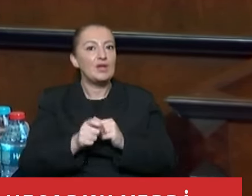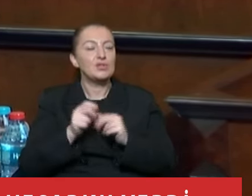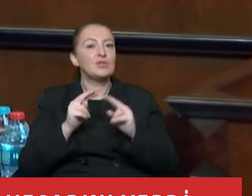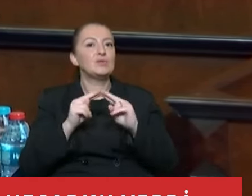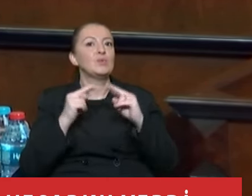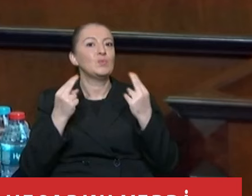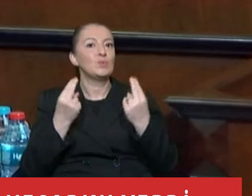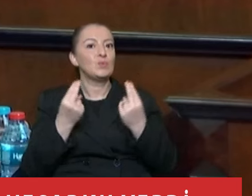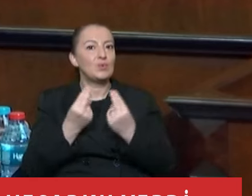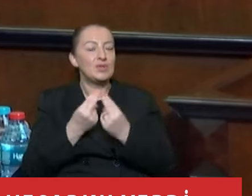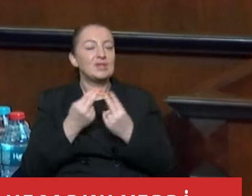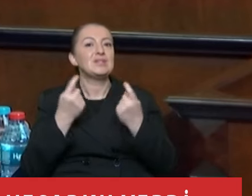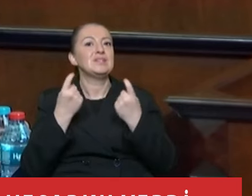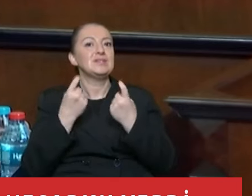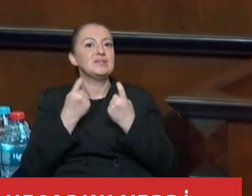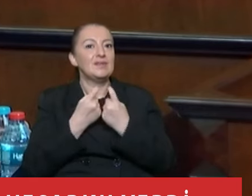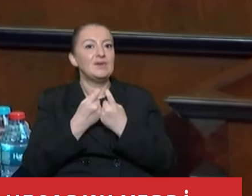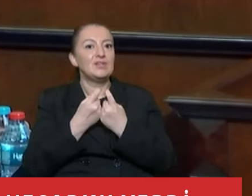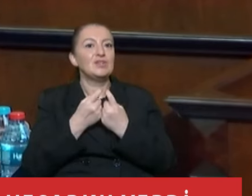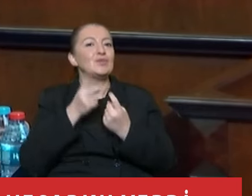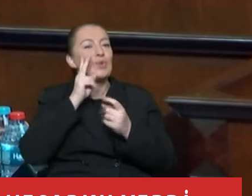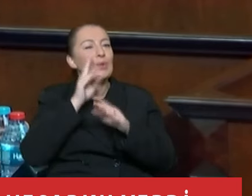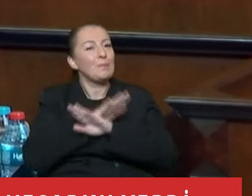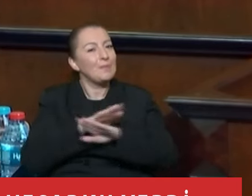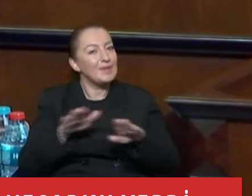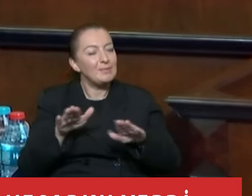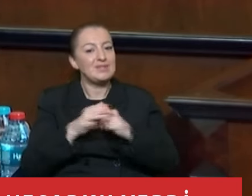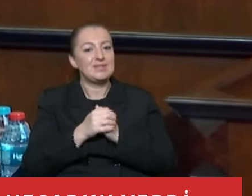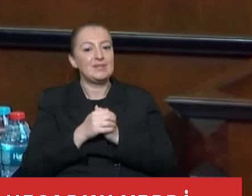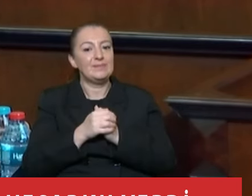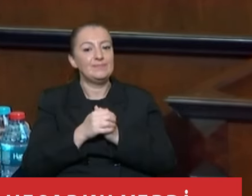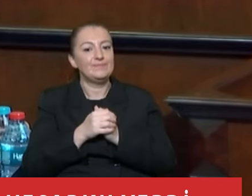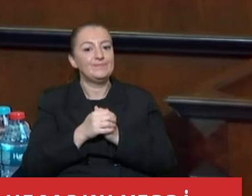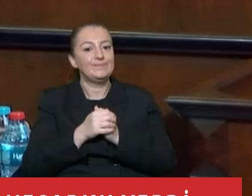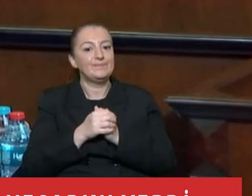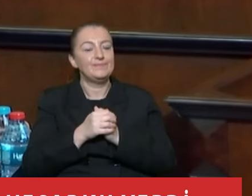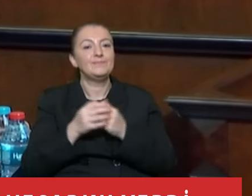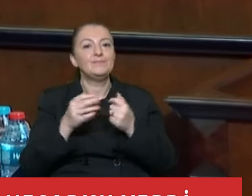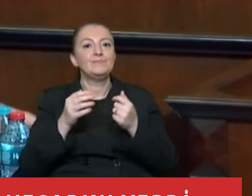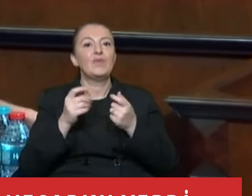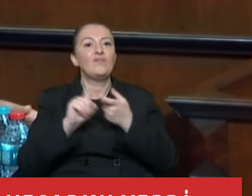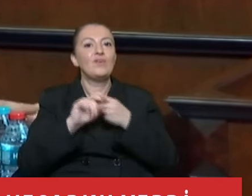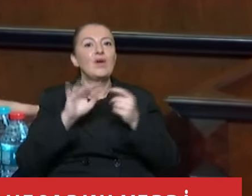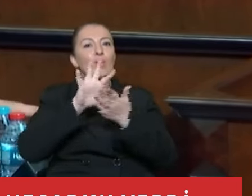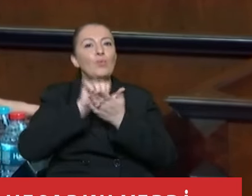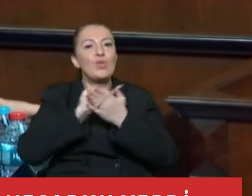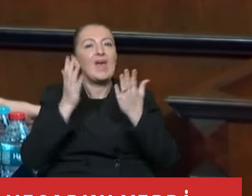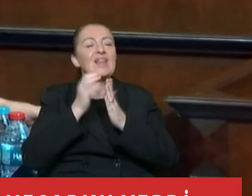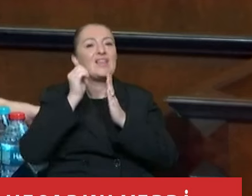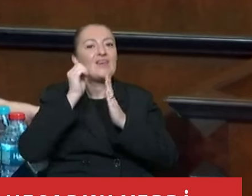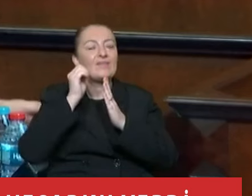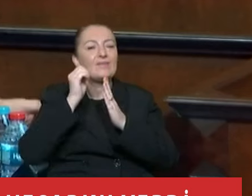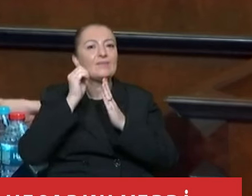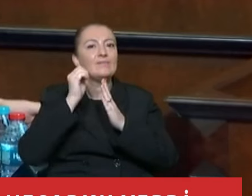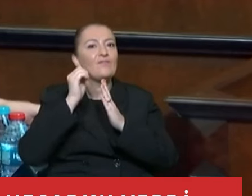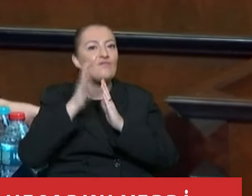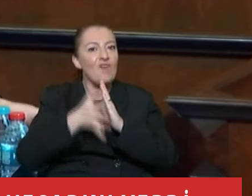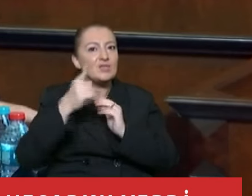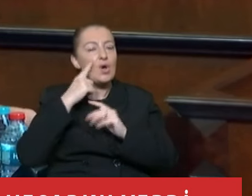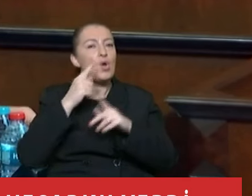dünyadaki savaşların sona ermesini ve bütün Eee en fazla belki zorluğu